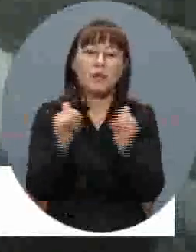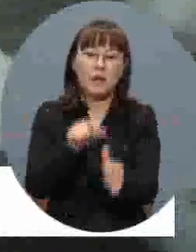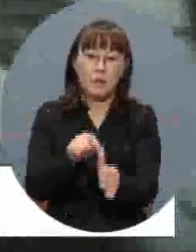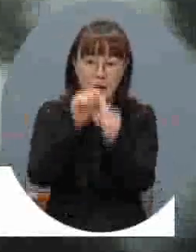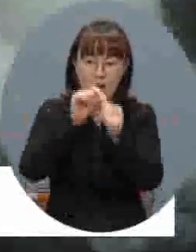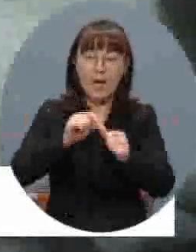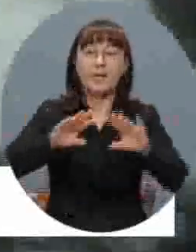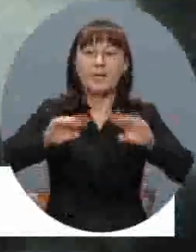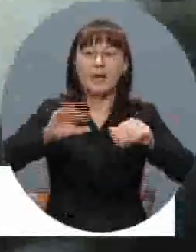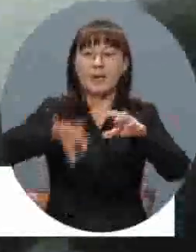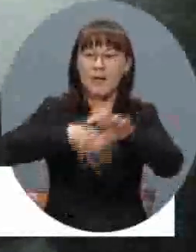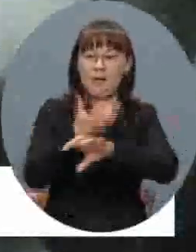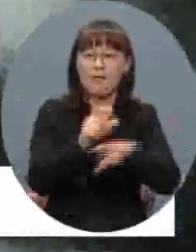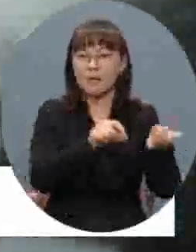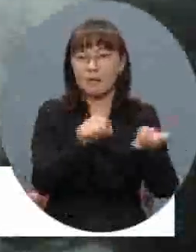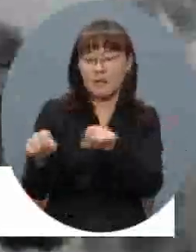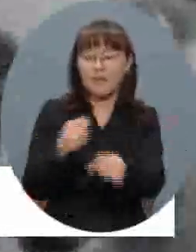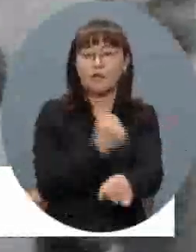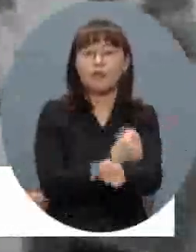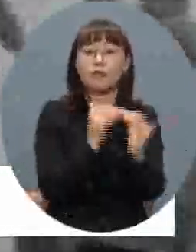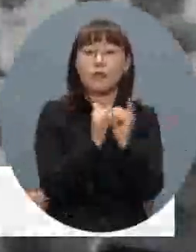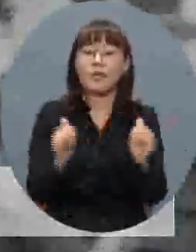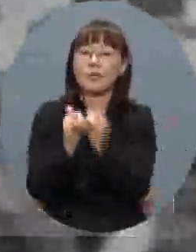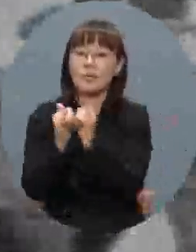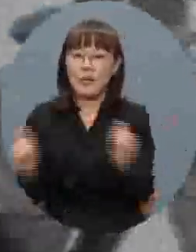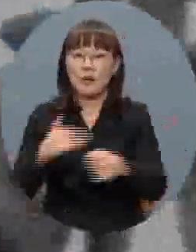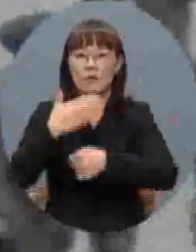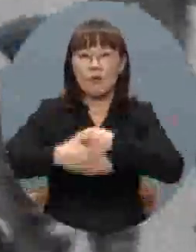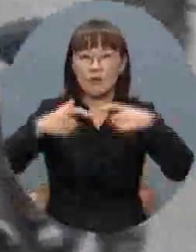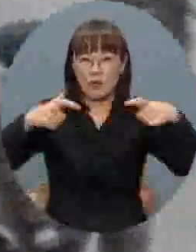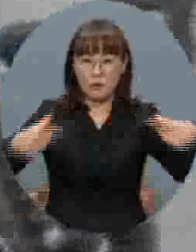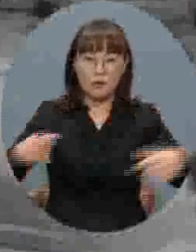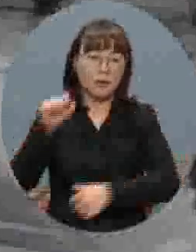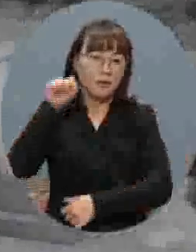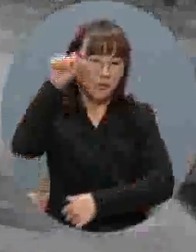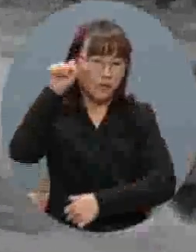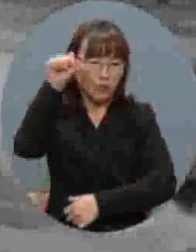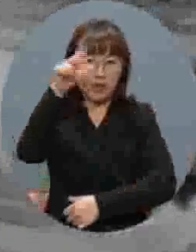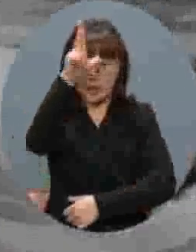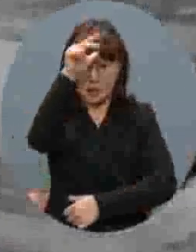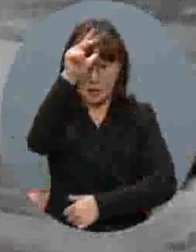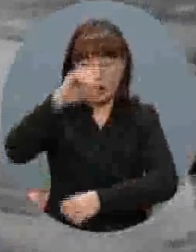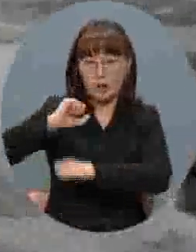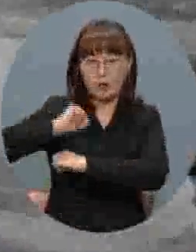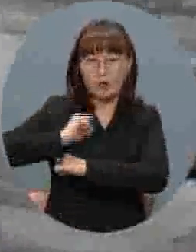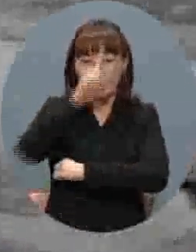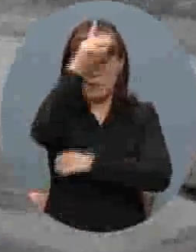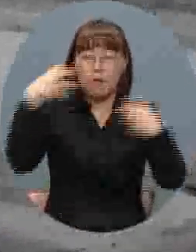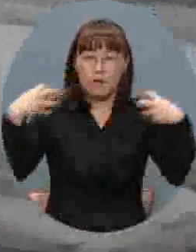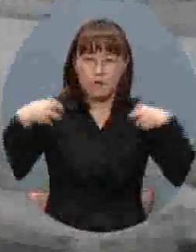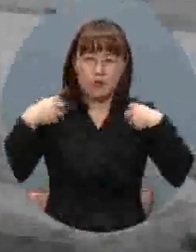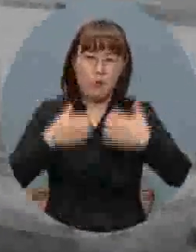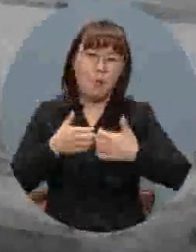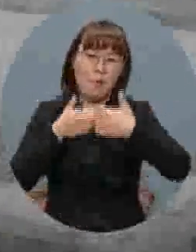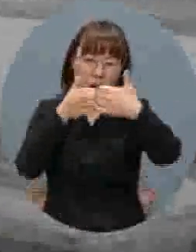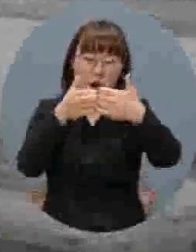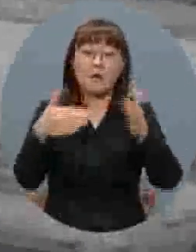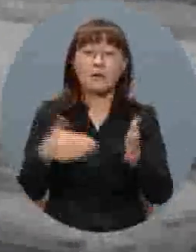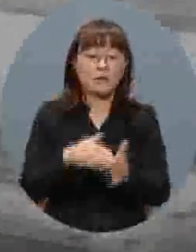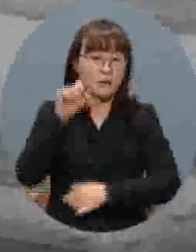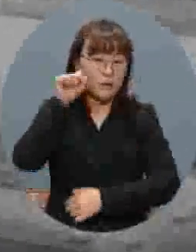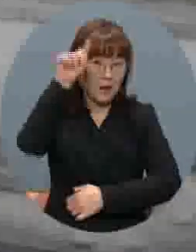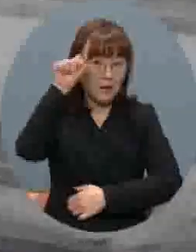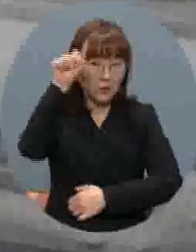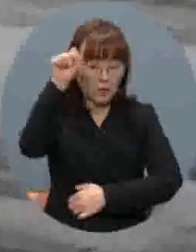토지개혁도 지연하자 노동자와 시민들은 대구에서 시위를 벌이며 경찰과 행정당국에 맞섰습니다. 이